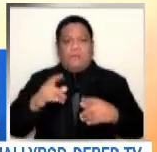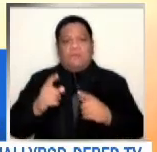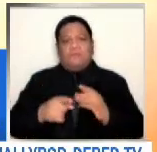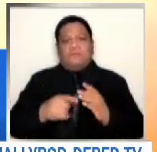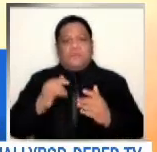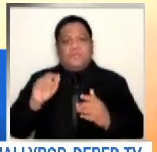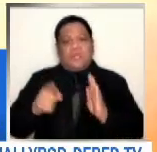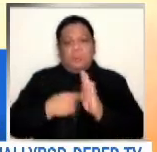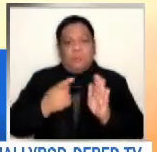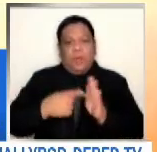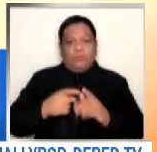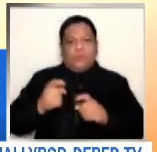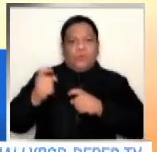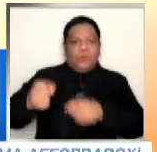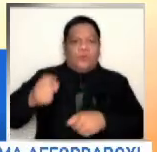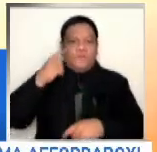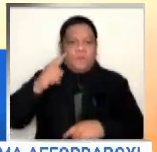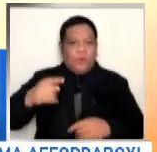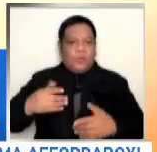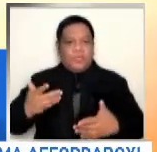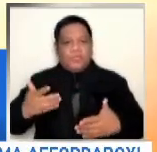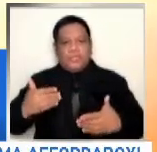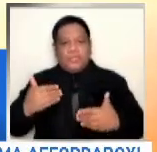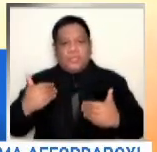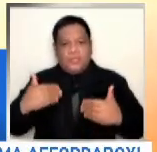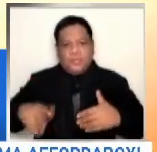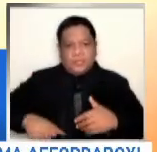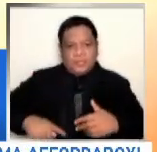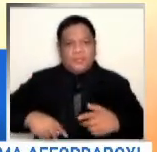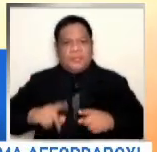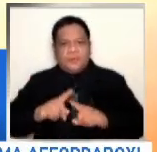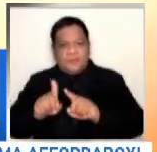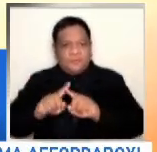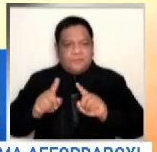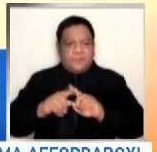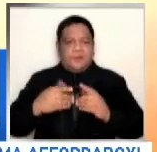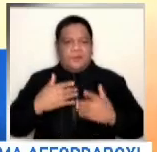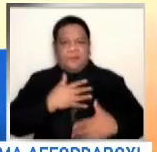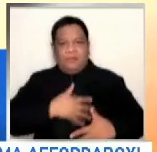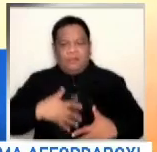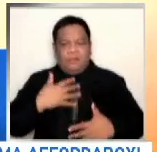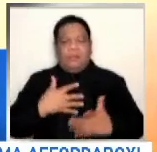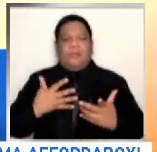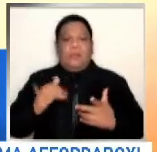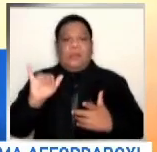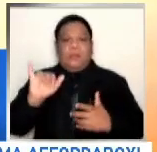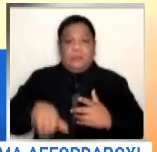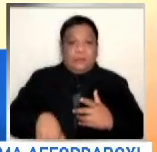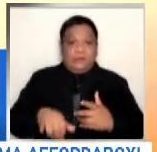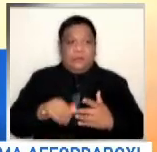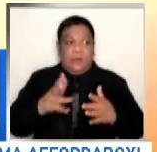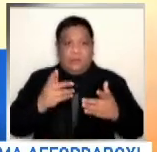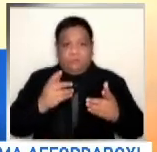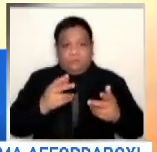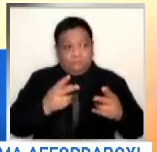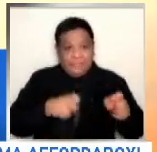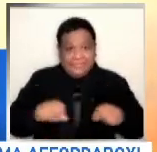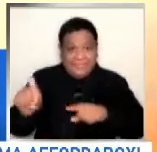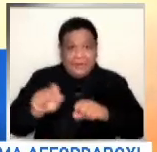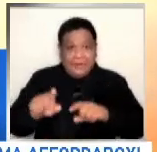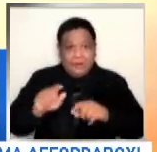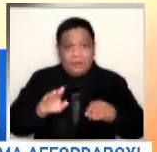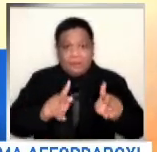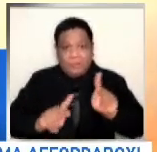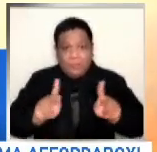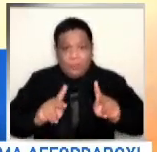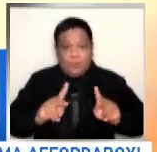no? So lahat ito ay trafficking, lahat ng pangangalakal nga ng tao, including infants, ito po ay bawal sa